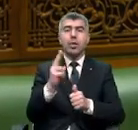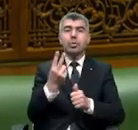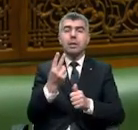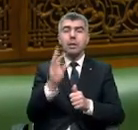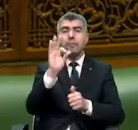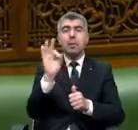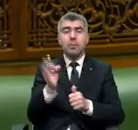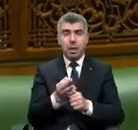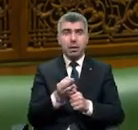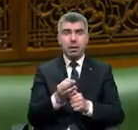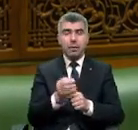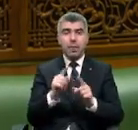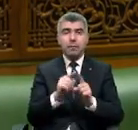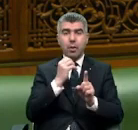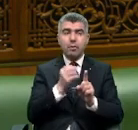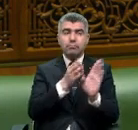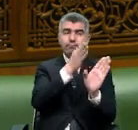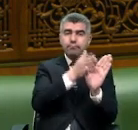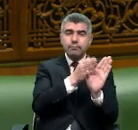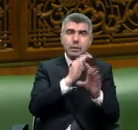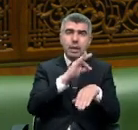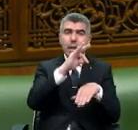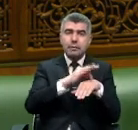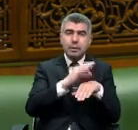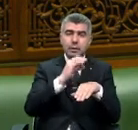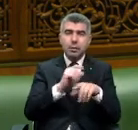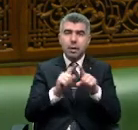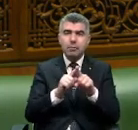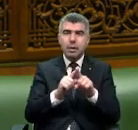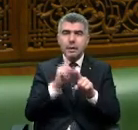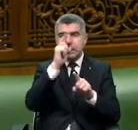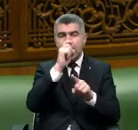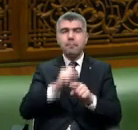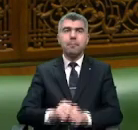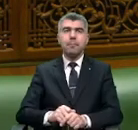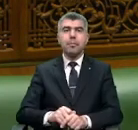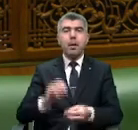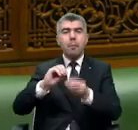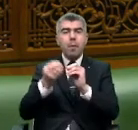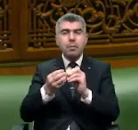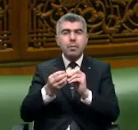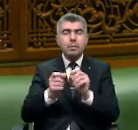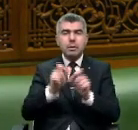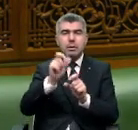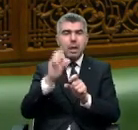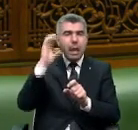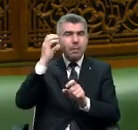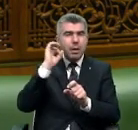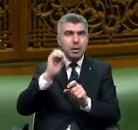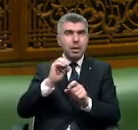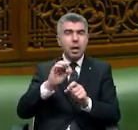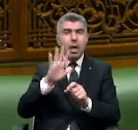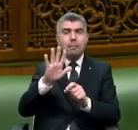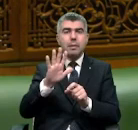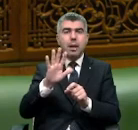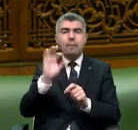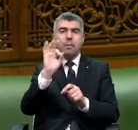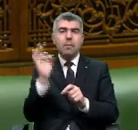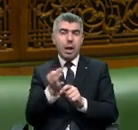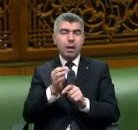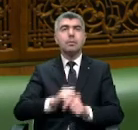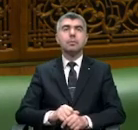26% منهم كيعانون من الاكتئاب، 9% من اضطرابات القلق، و5% يعانون من اضطرابات ذهنية، و1% من انفصام